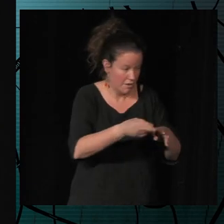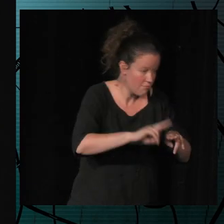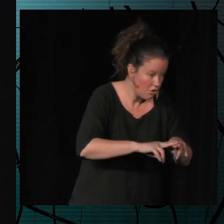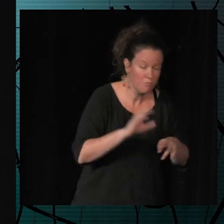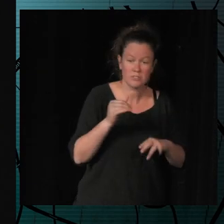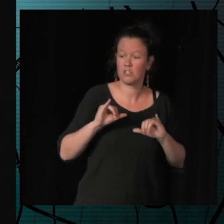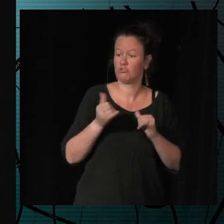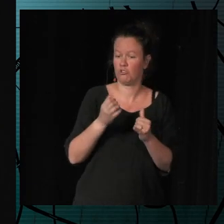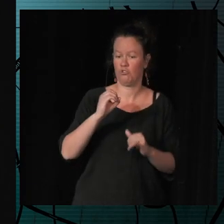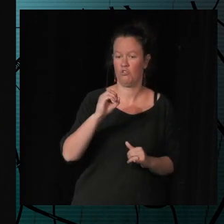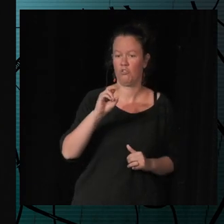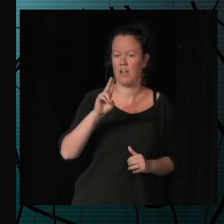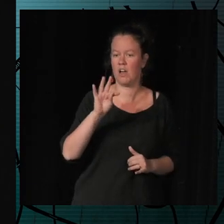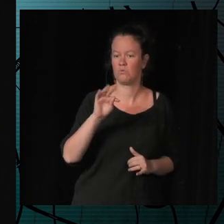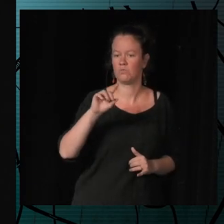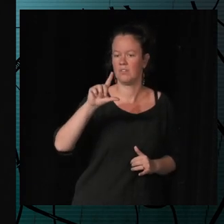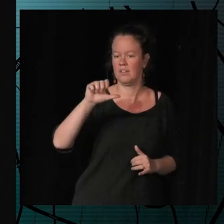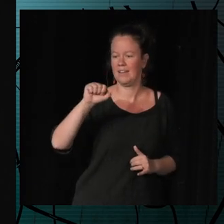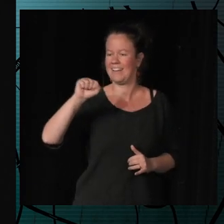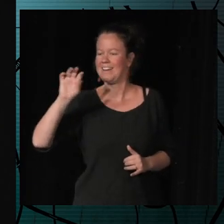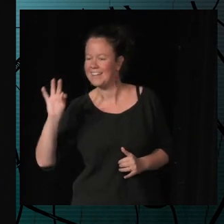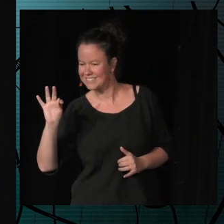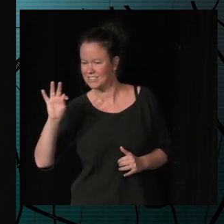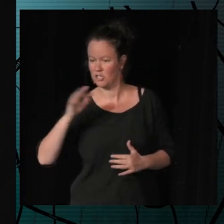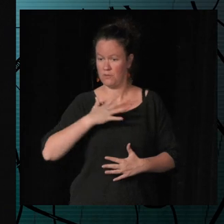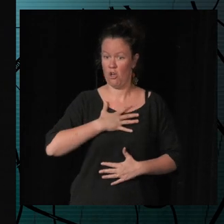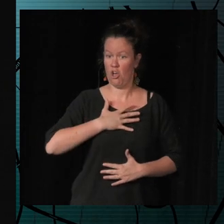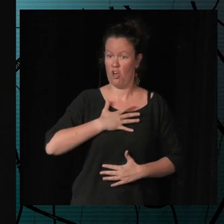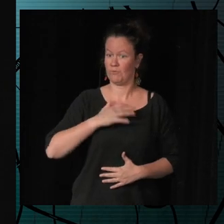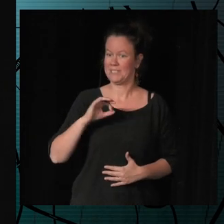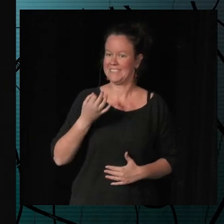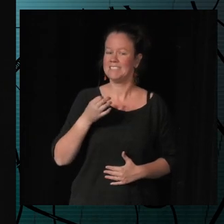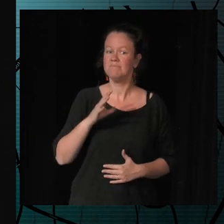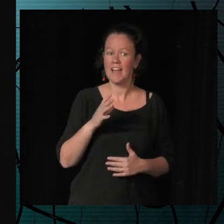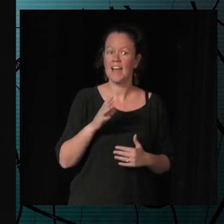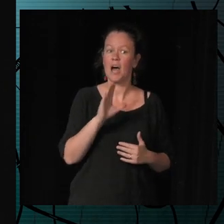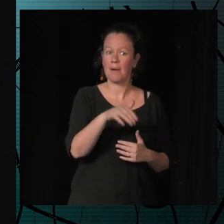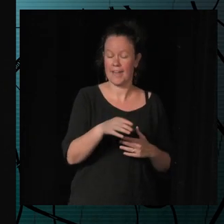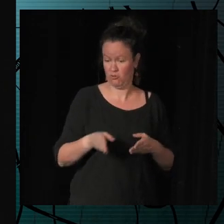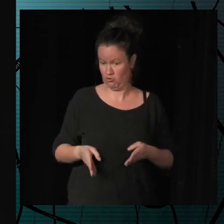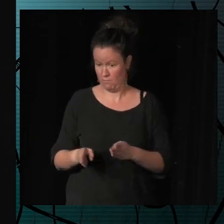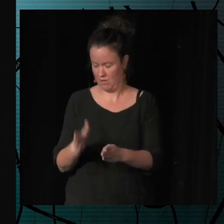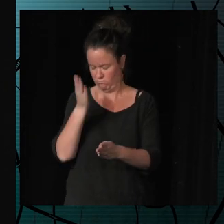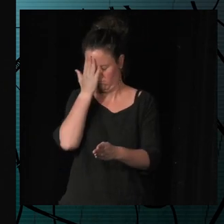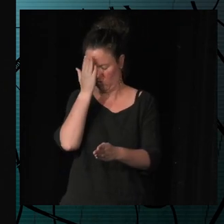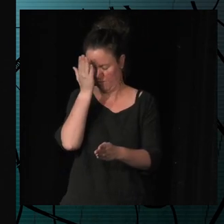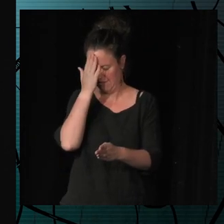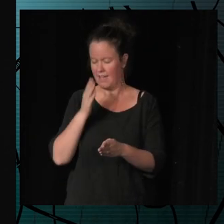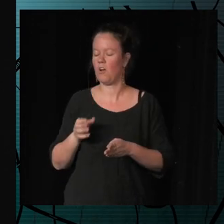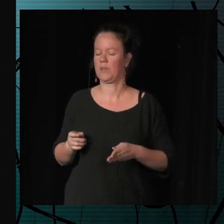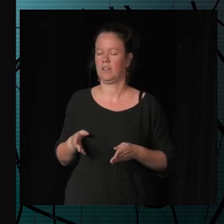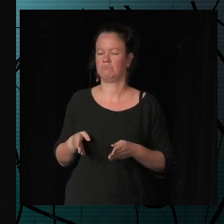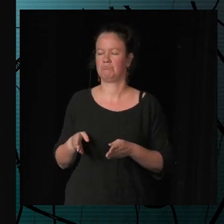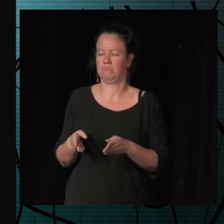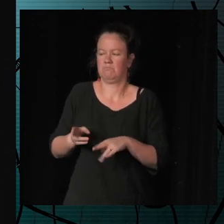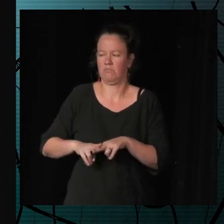très peur jusqu'au moment où j'ai repéré le chemin à force de mourir en chemin et je sais par où je dois passer comment je dois passer et là il y a plus de peur qui